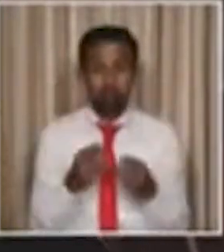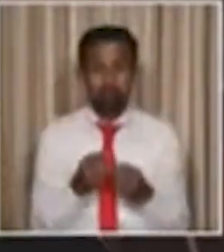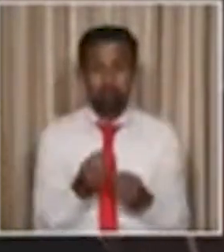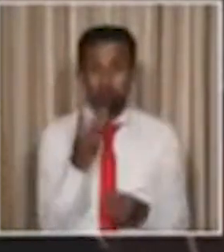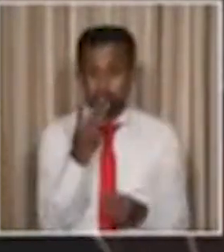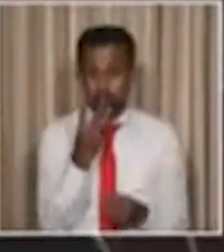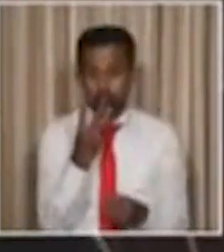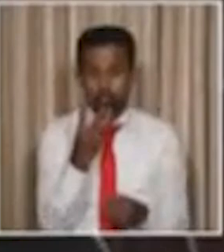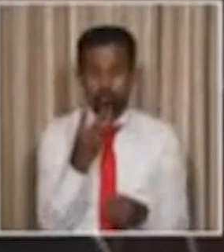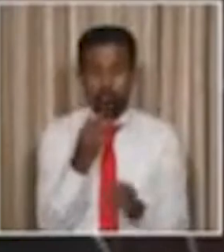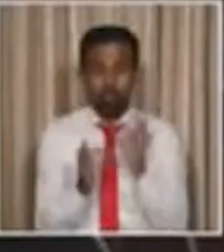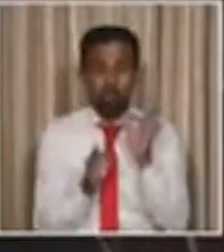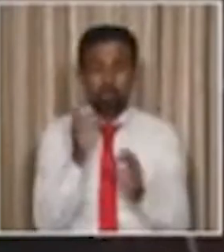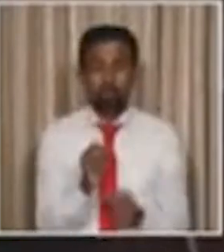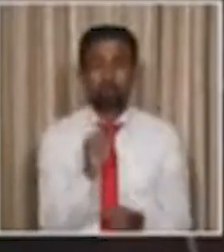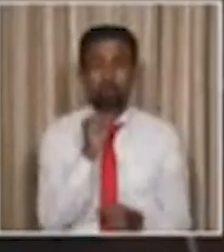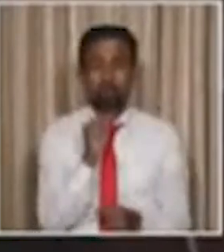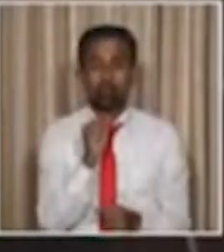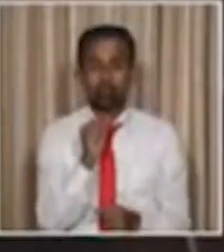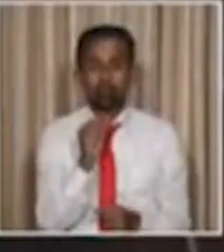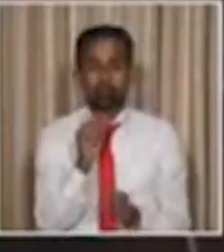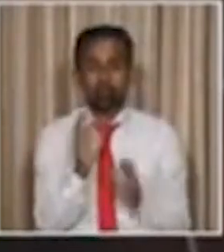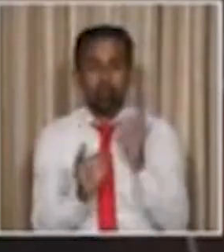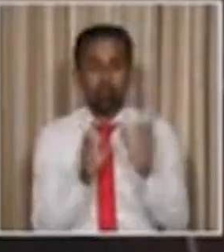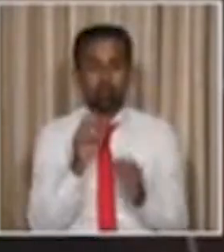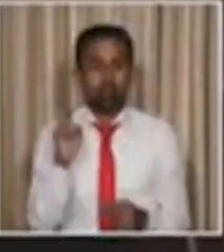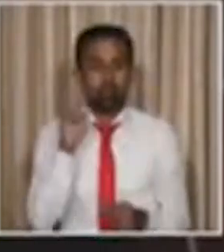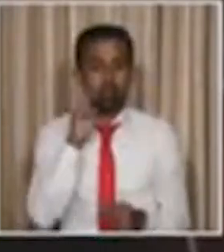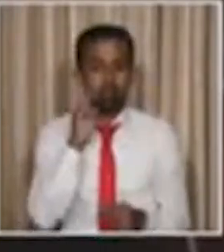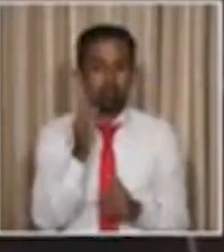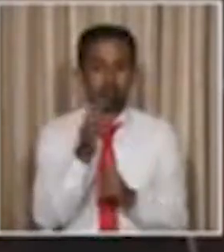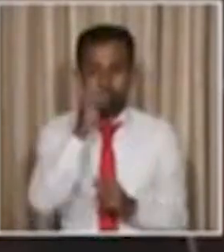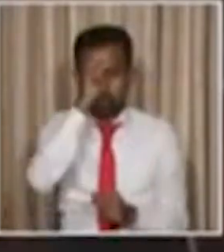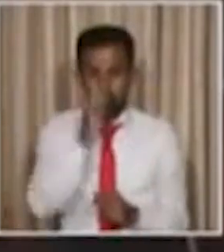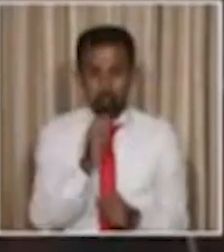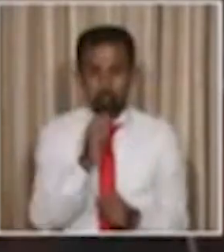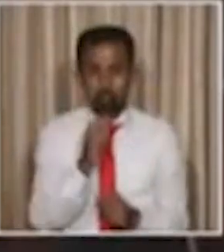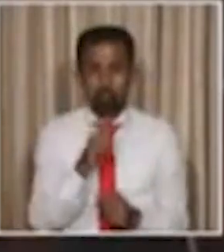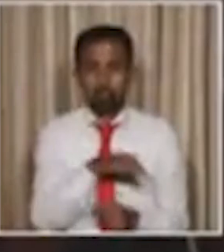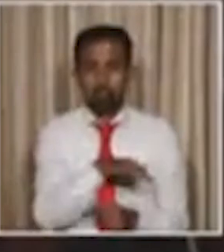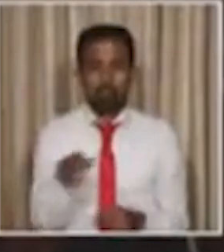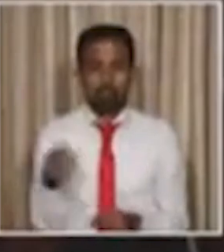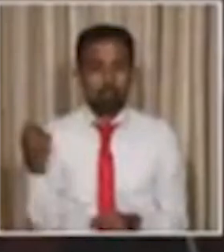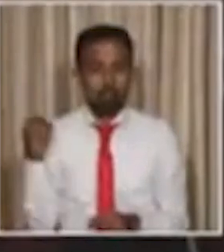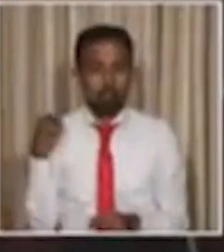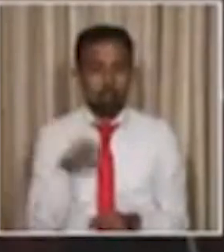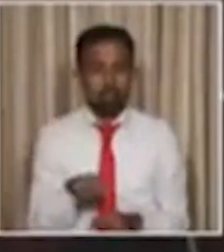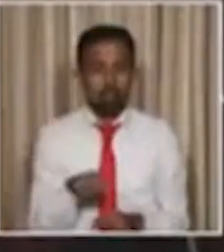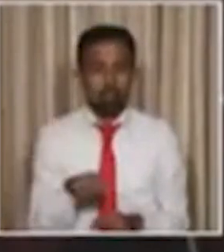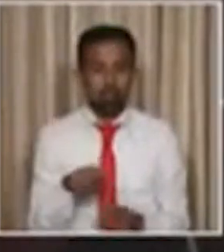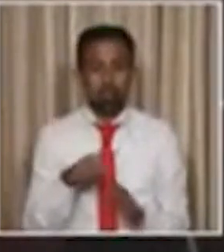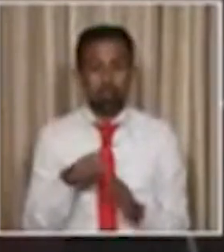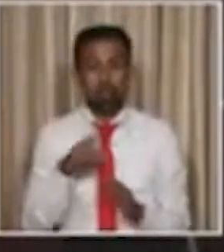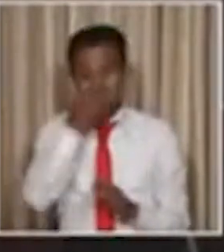ඒ ටෙලි කතුවේක තුනේ කතා කරන්නේ කුමක්ද කතා කරන්නේ රනිල් වික්‍රමසිංහ ජනාධිපතිතුමා මේ සභාවට ඇවිල්ලා අර